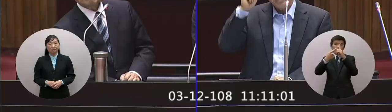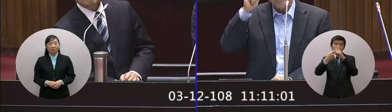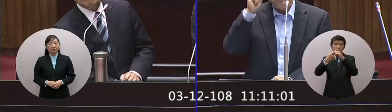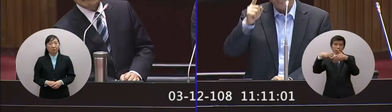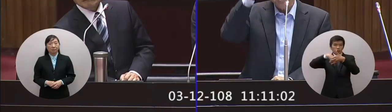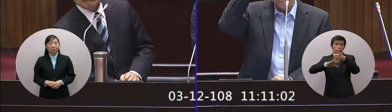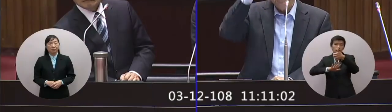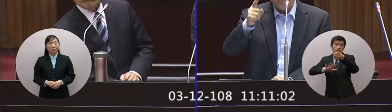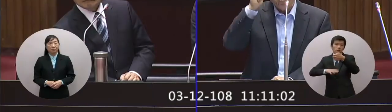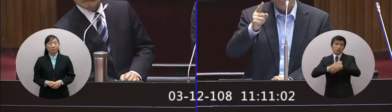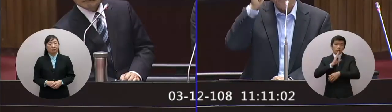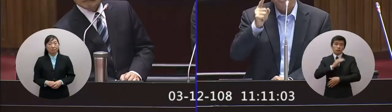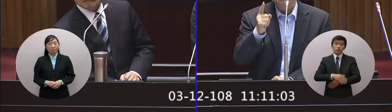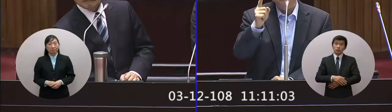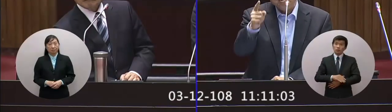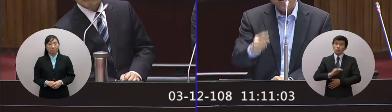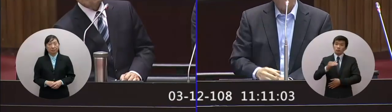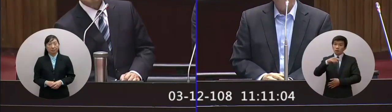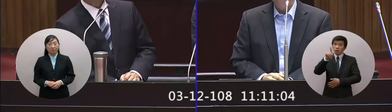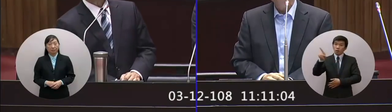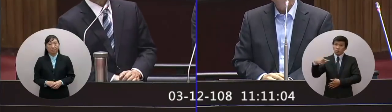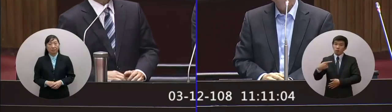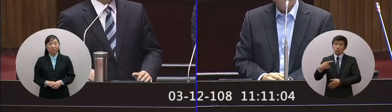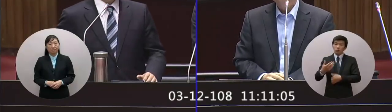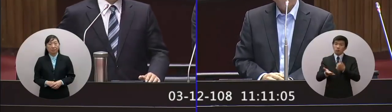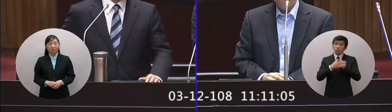可是他可以决定部会的科技预算，